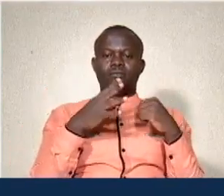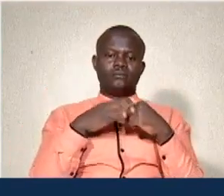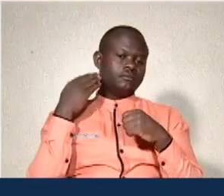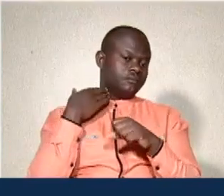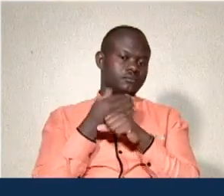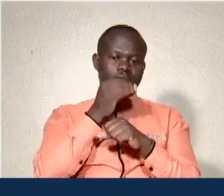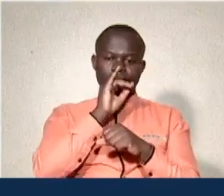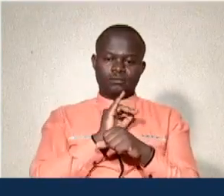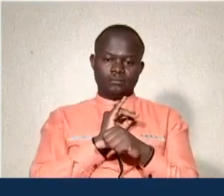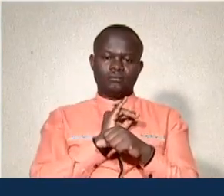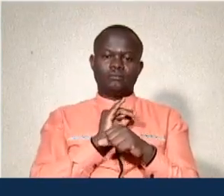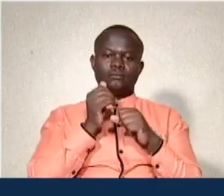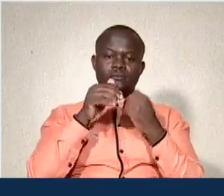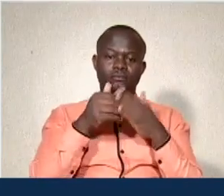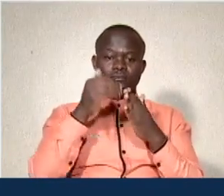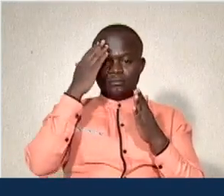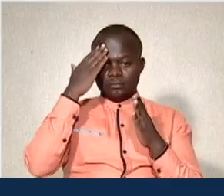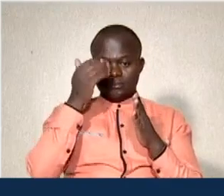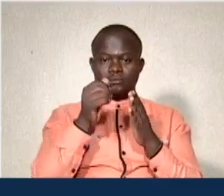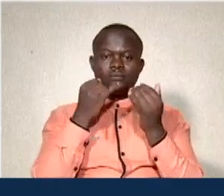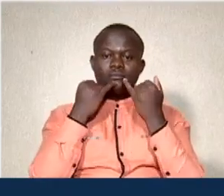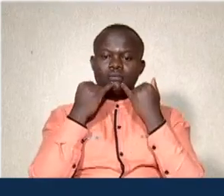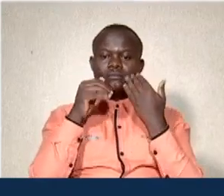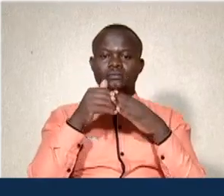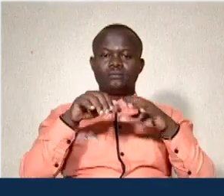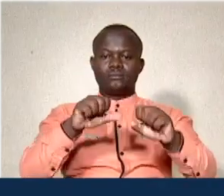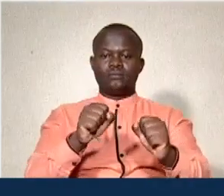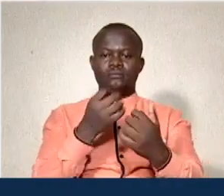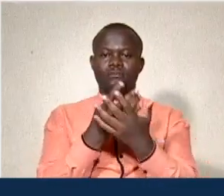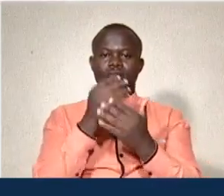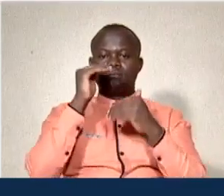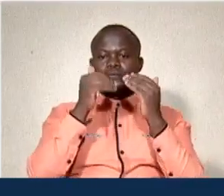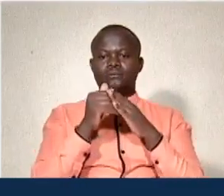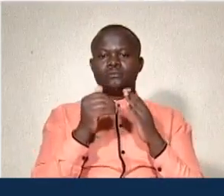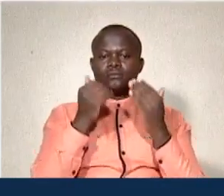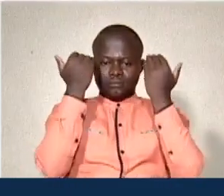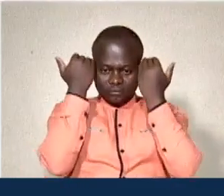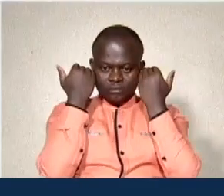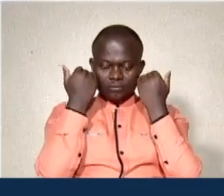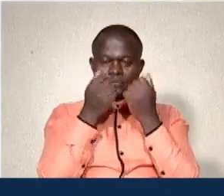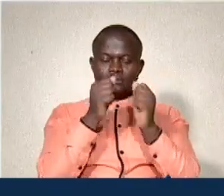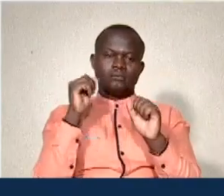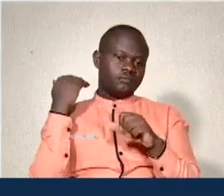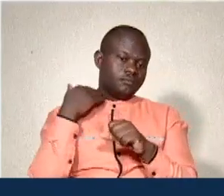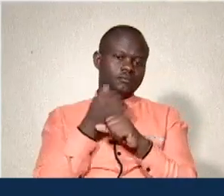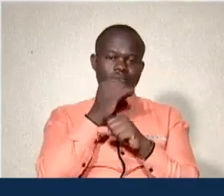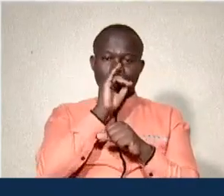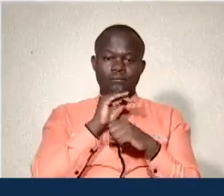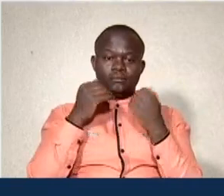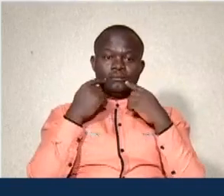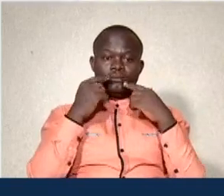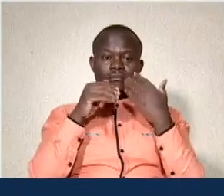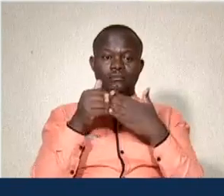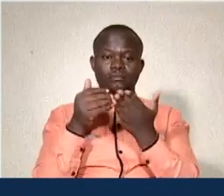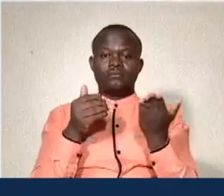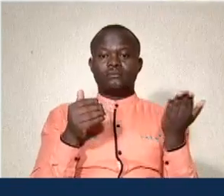Jenoside yakorewe Abatutsi nibwo hamenyekanye amakuru batabwa muri yombi n'inzego z'ubutabera. Abarokotse Jenoside bavuga ko kuba hari